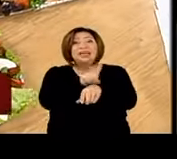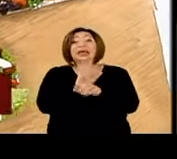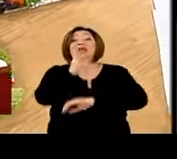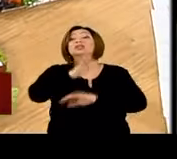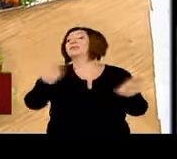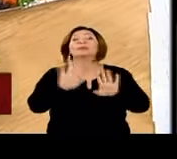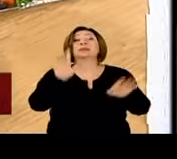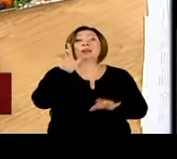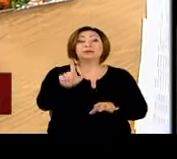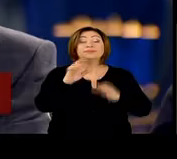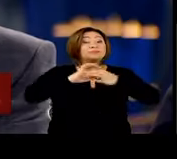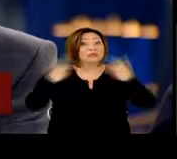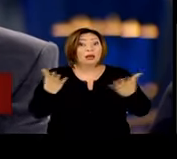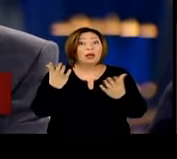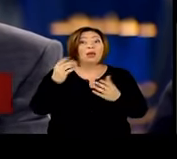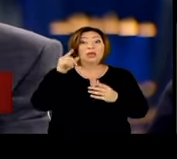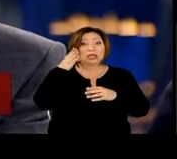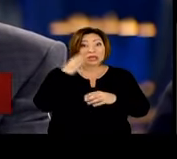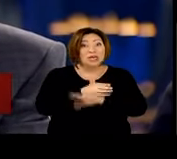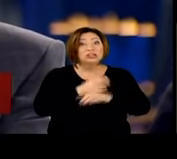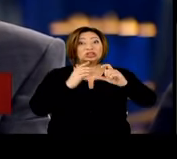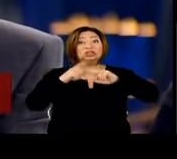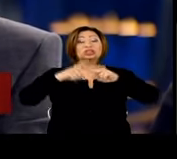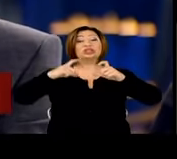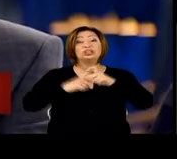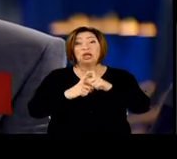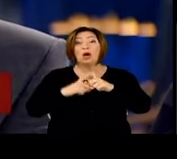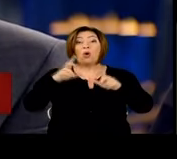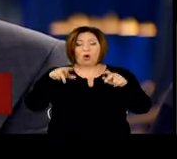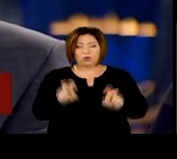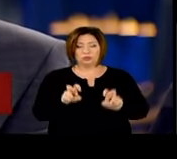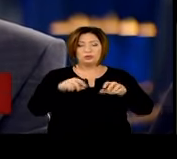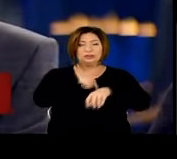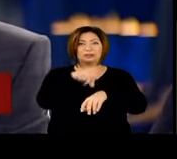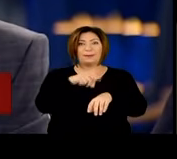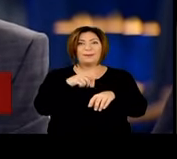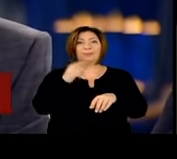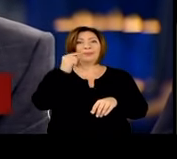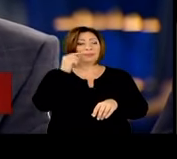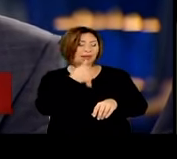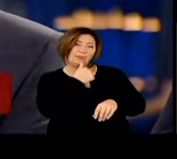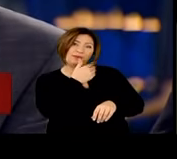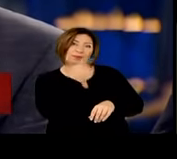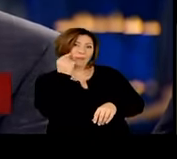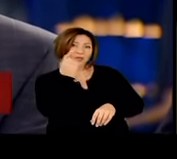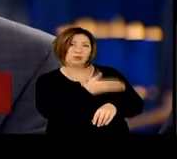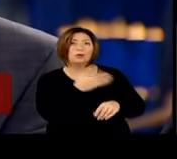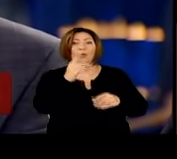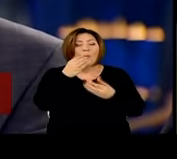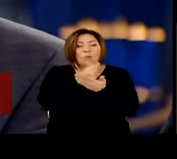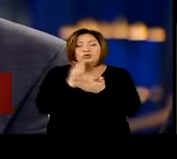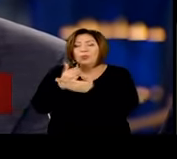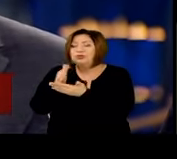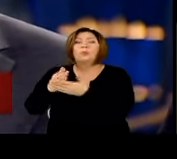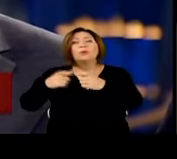lazım. Geçmemesi lazım. Çünkü gerçek cağcılar oturduğu zaman beyefendi porsiyon yoktur cağ